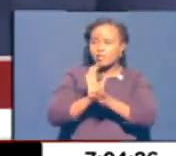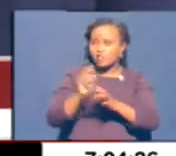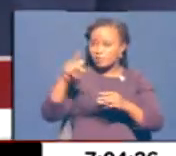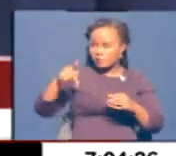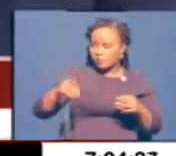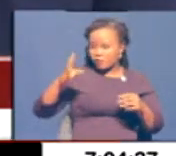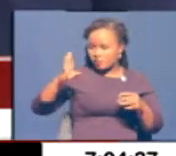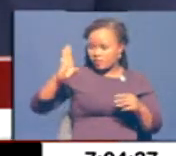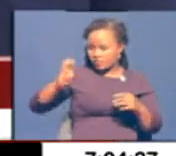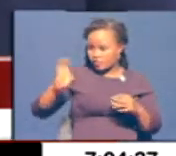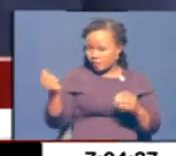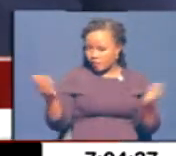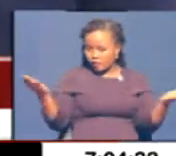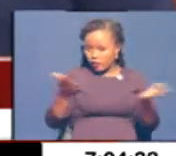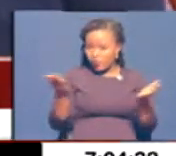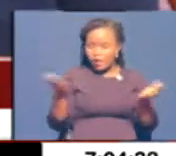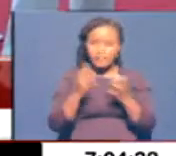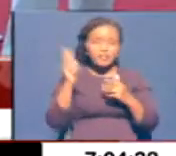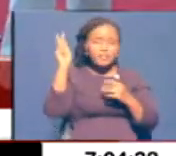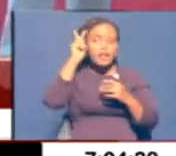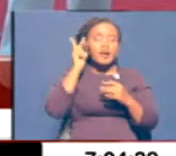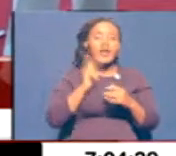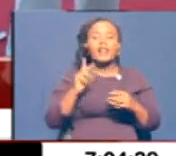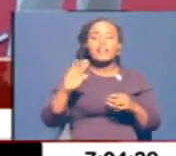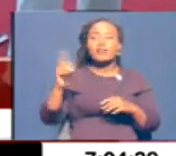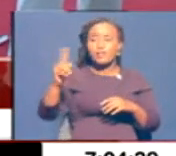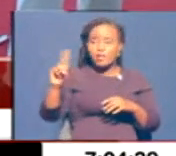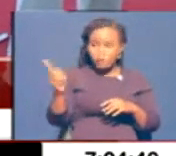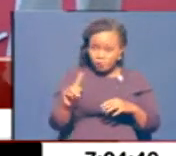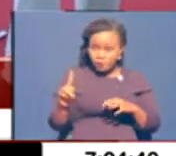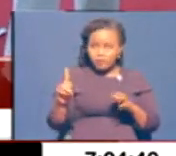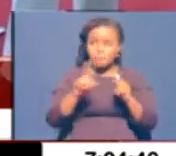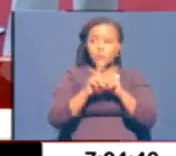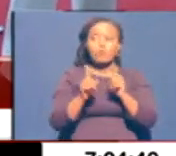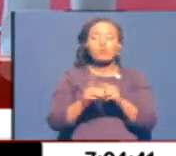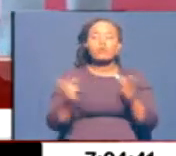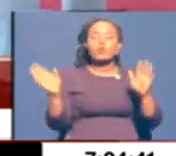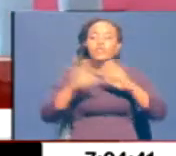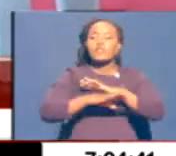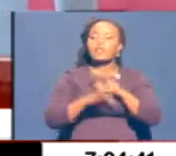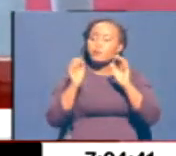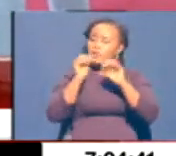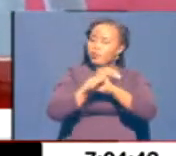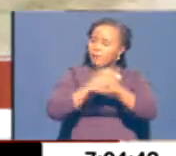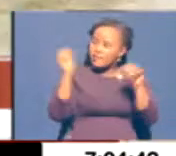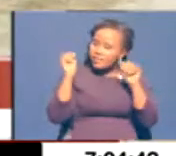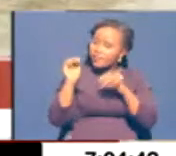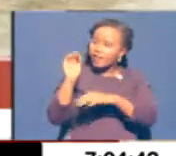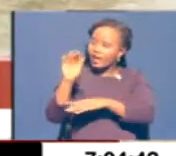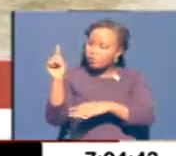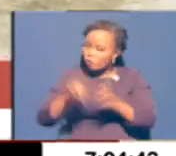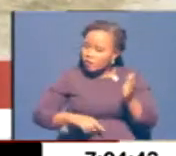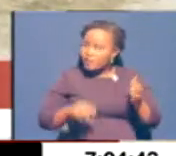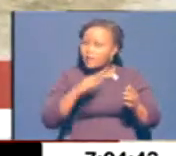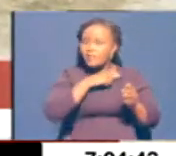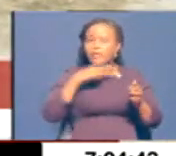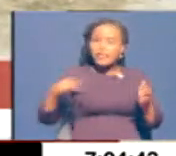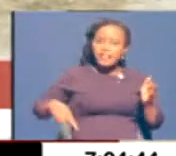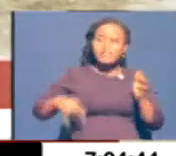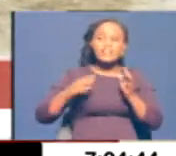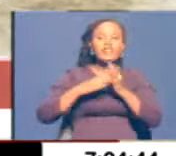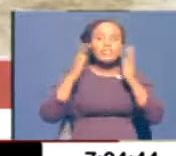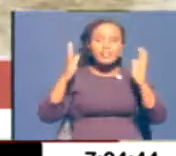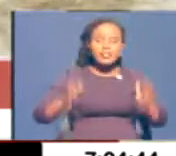makao yake rasmi ya Karen jijini Nairobi. Naibu wa Rais alitoa changamoto kwa viongozi wa kidini wawe mstari wa mbele